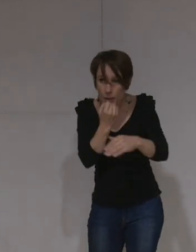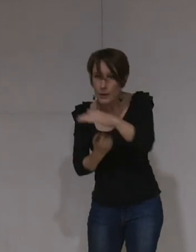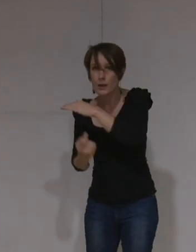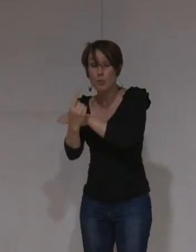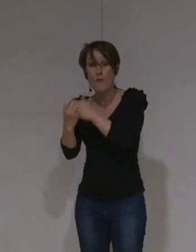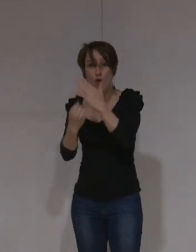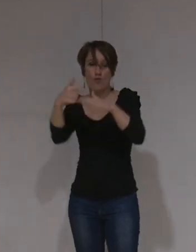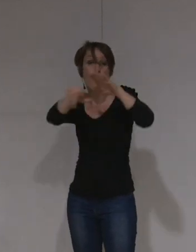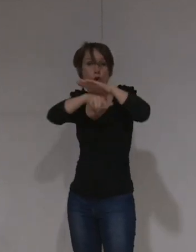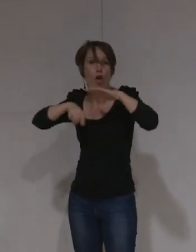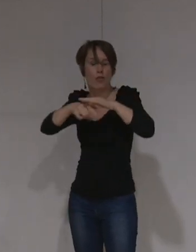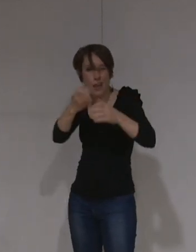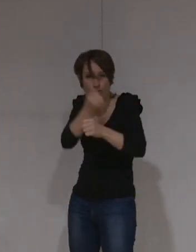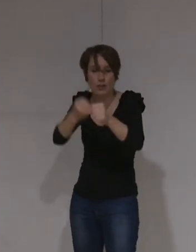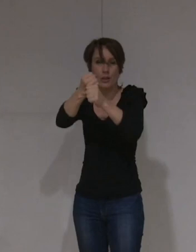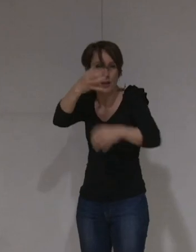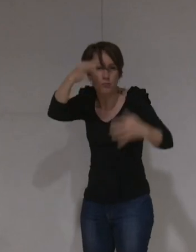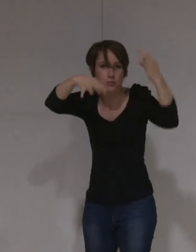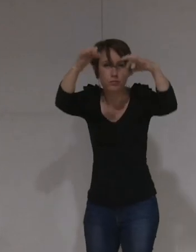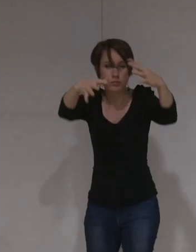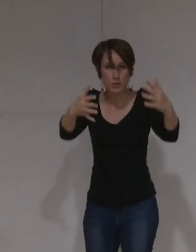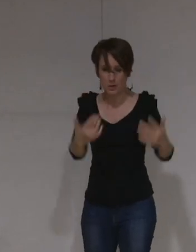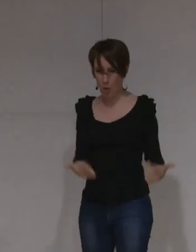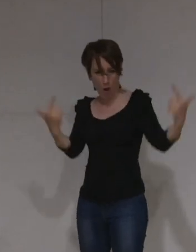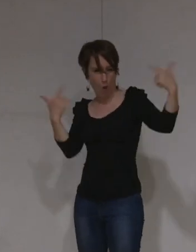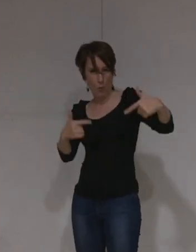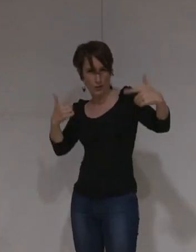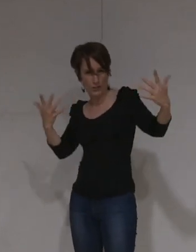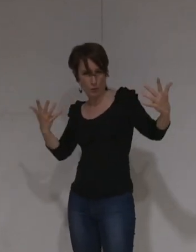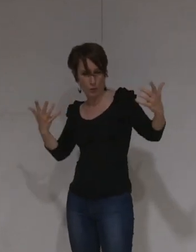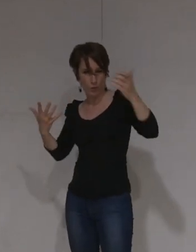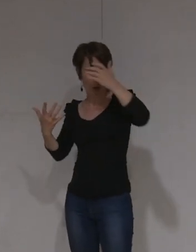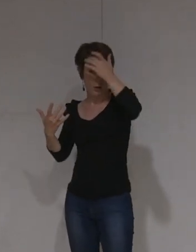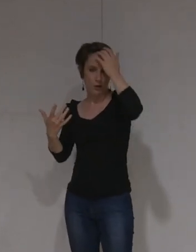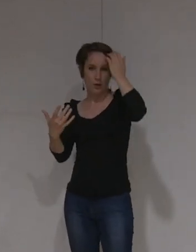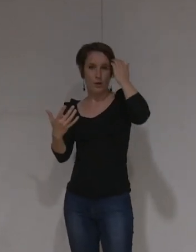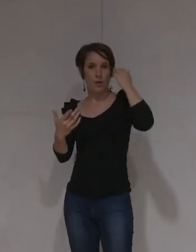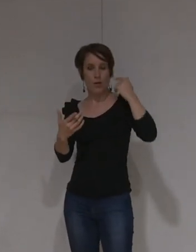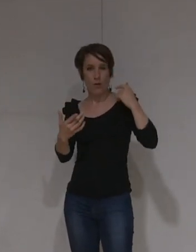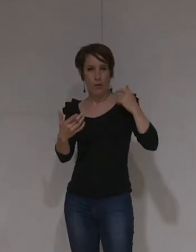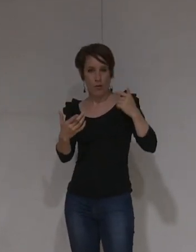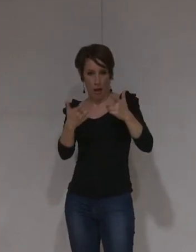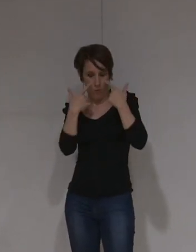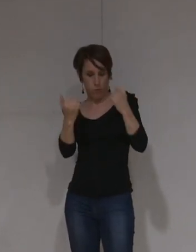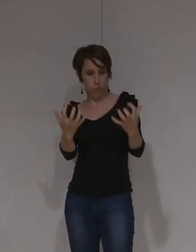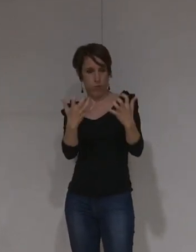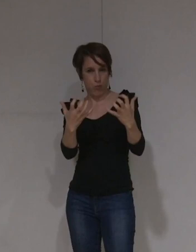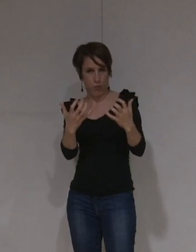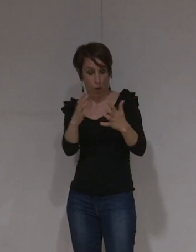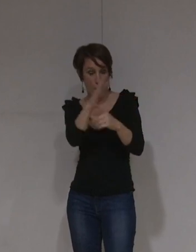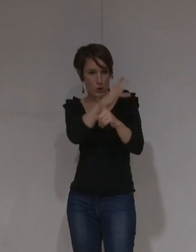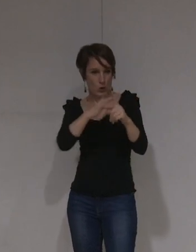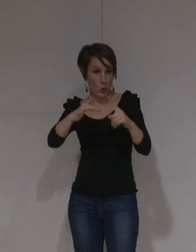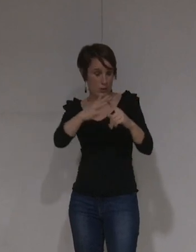met en place qui est un langage fait d'opposition qui est un langage qui parle aussi de cette société qui est en train de complètement